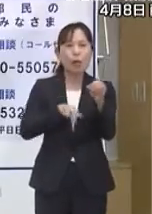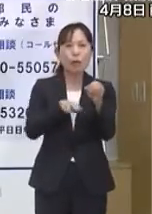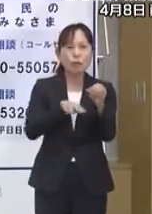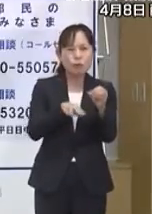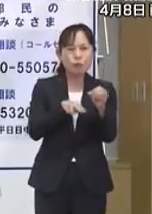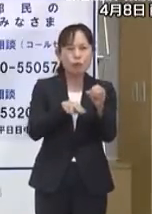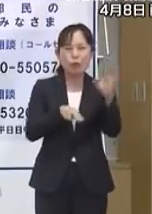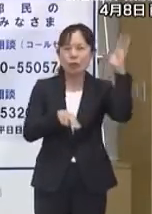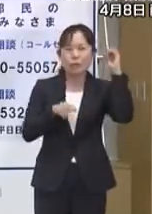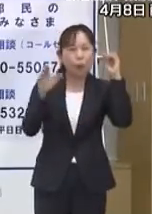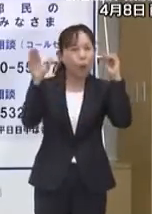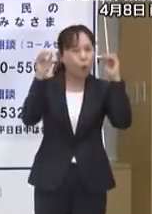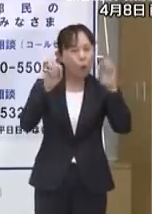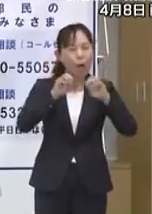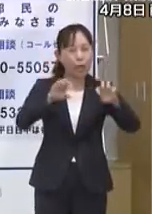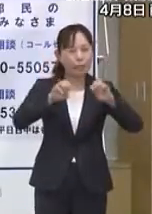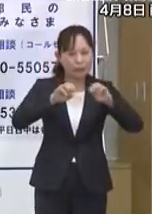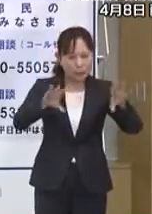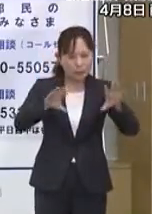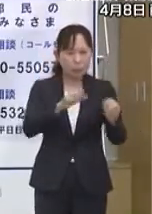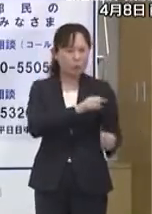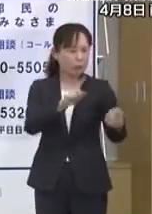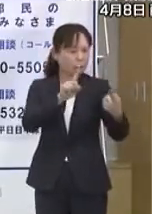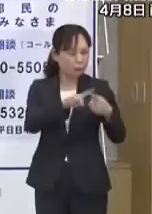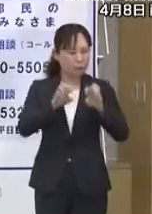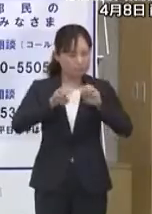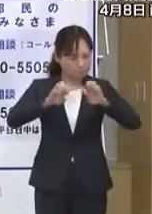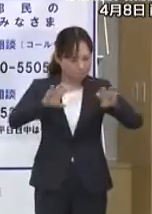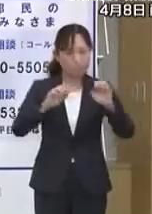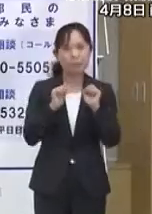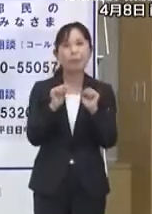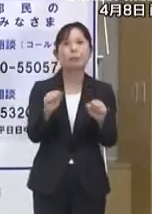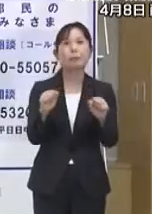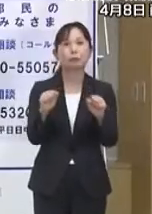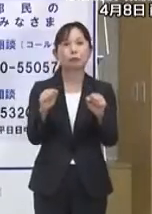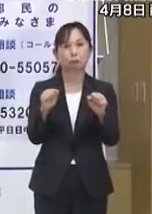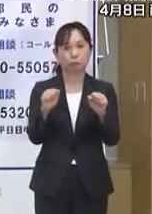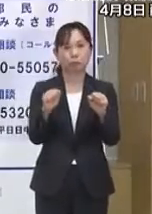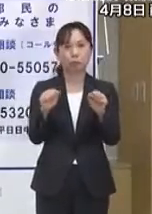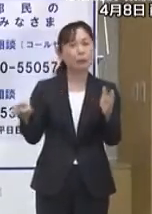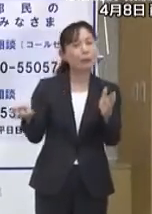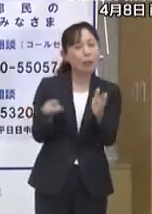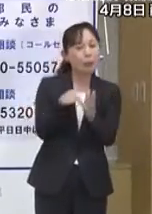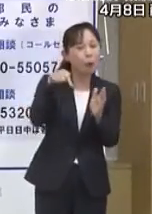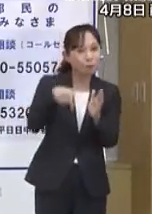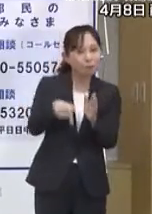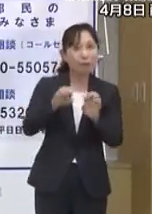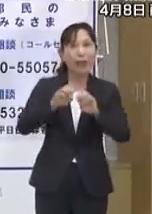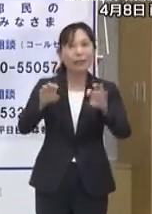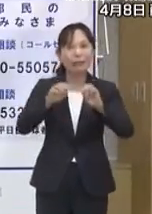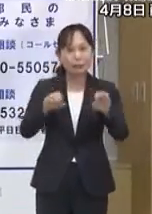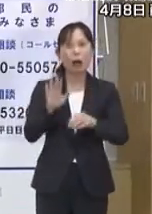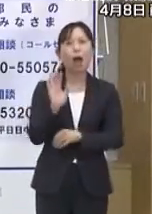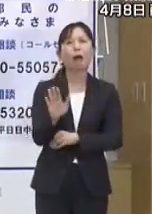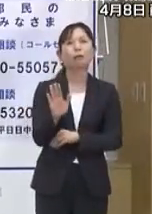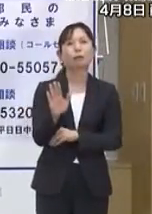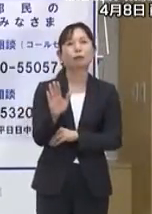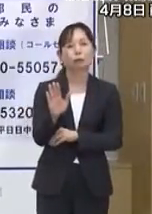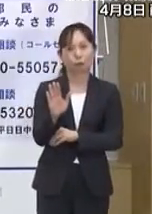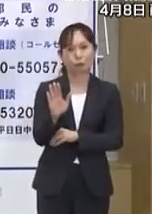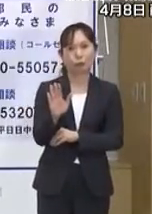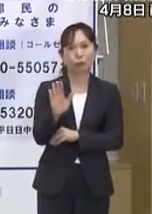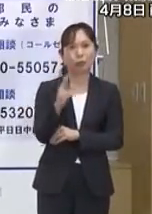関する情報の発信を強化をするという点これまでもこの動画配信をはじめ様々な形で